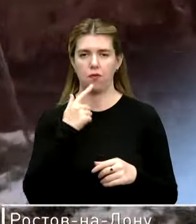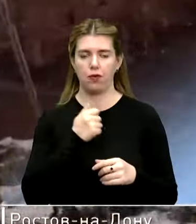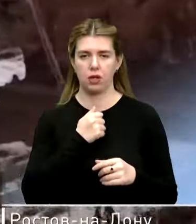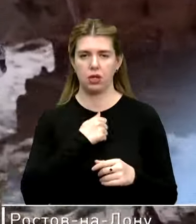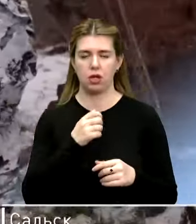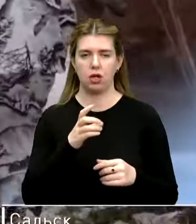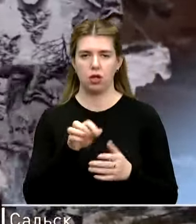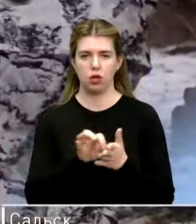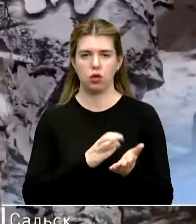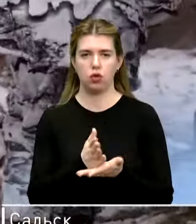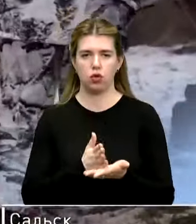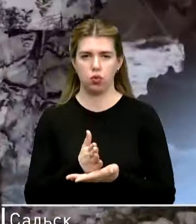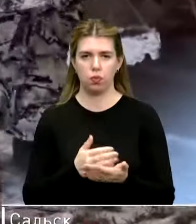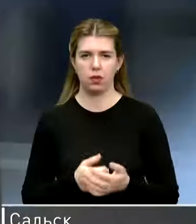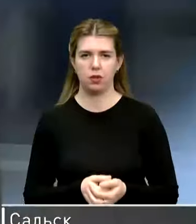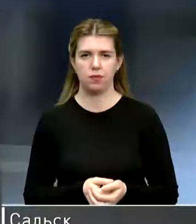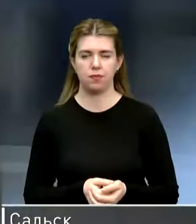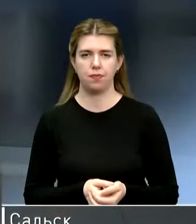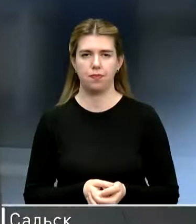мобилизации и на срочной службе.